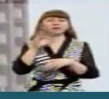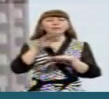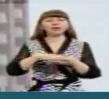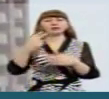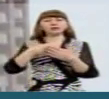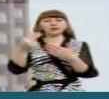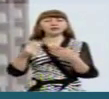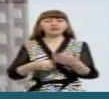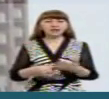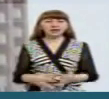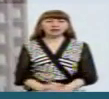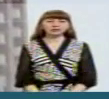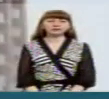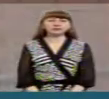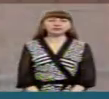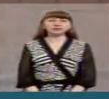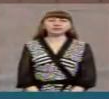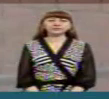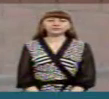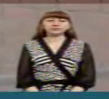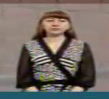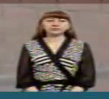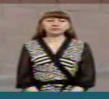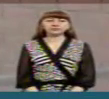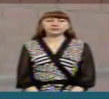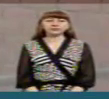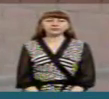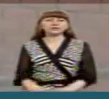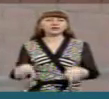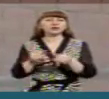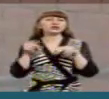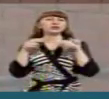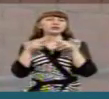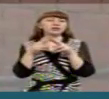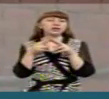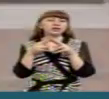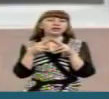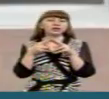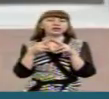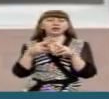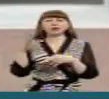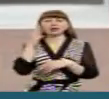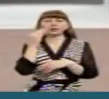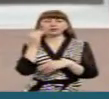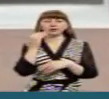отбасыға пәтер құнының бастапқы жарнасын субсидиялау бойынша қолдау көрсетілген. Динара Барсақбаева, Арман Шалабаев, Қостанай арнасы.